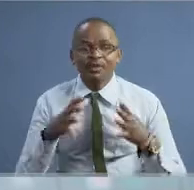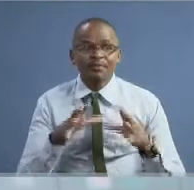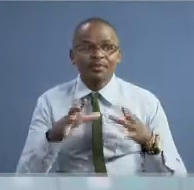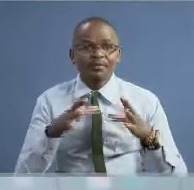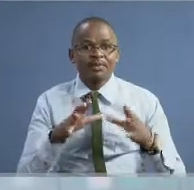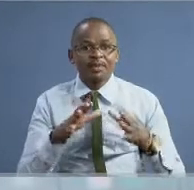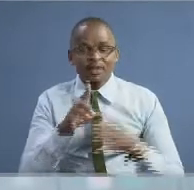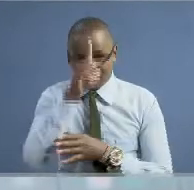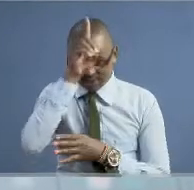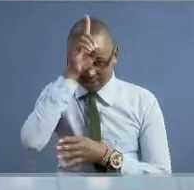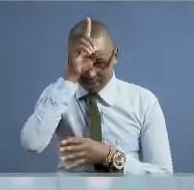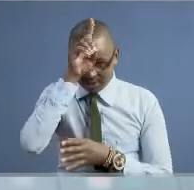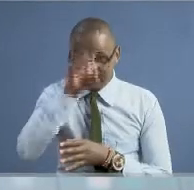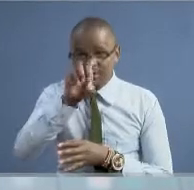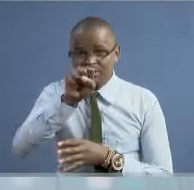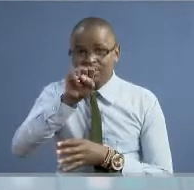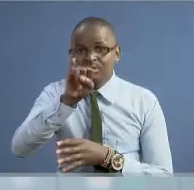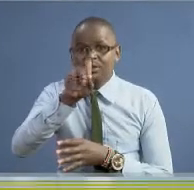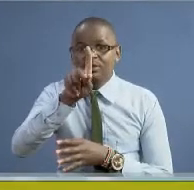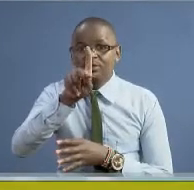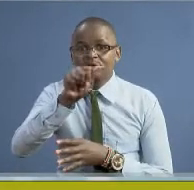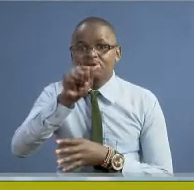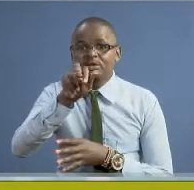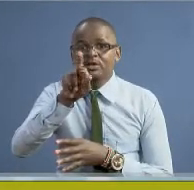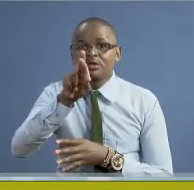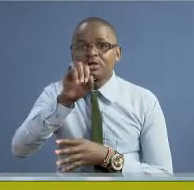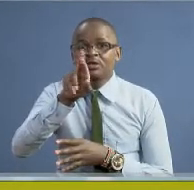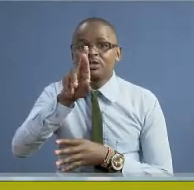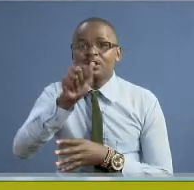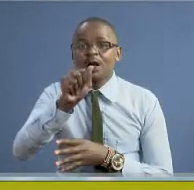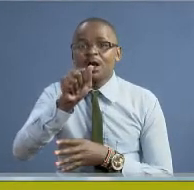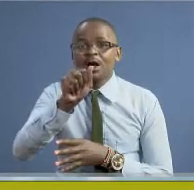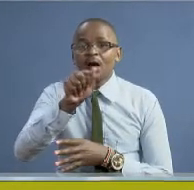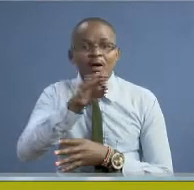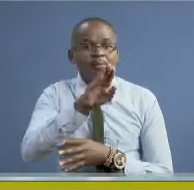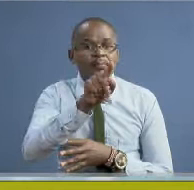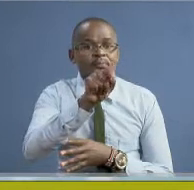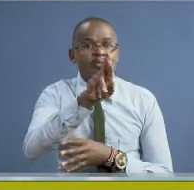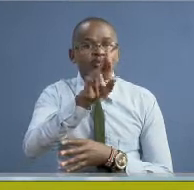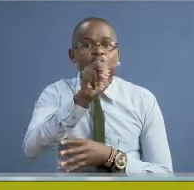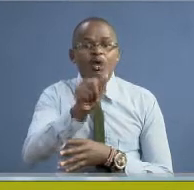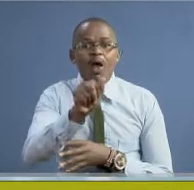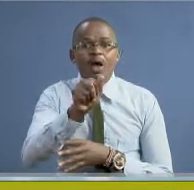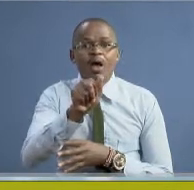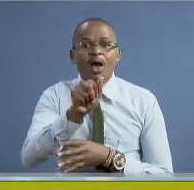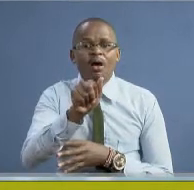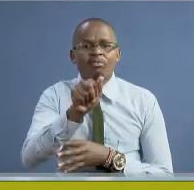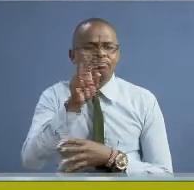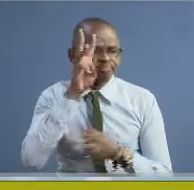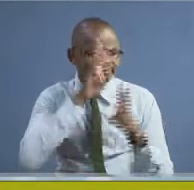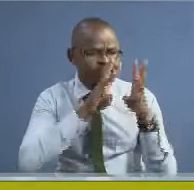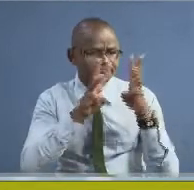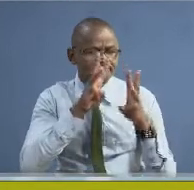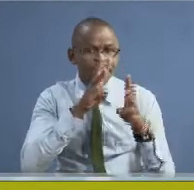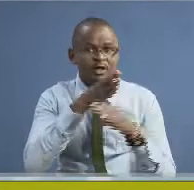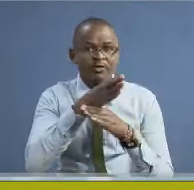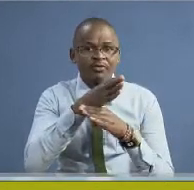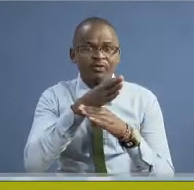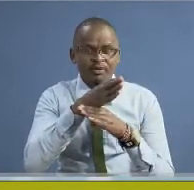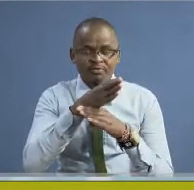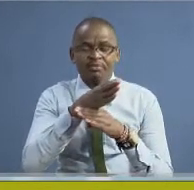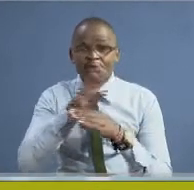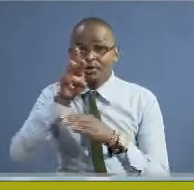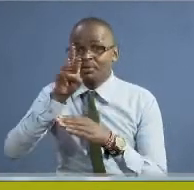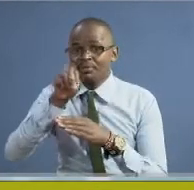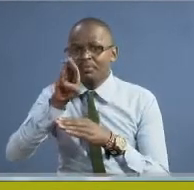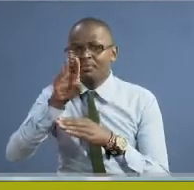katika kijiji cha Sikarira eneo bunge la Butula kwa sasa wanaishi kwa hofu baada ya mbweha hatari kutoka kwenye